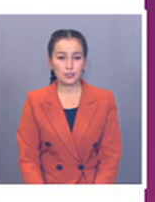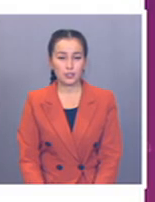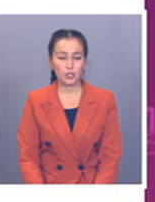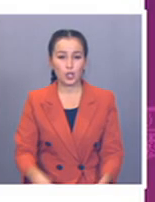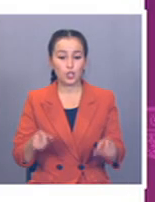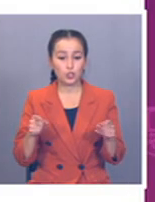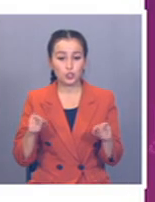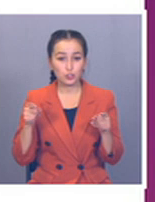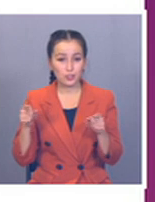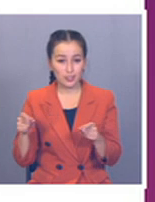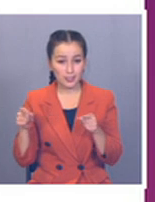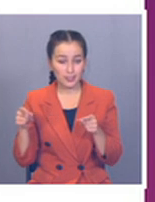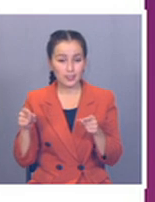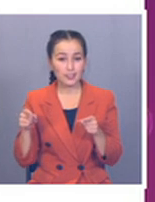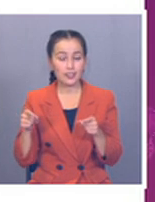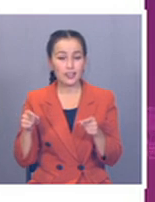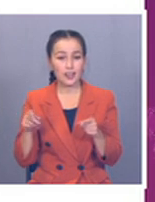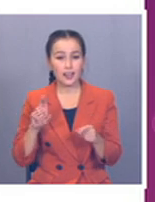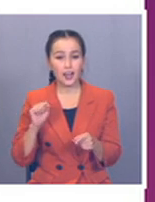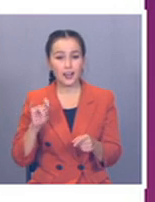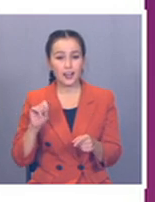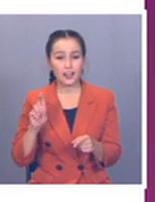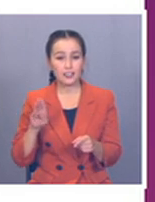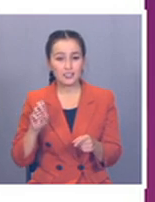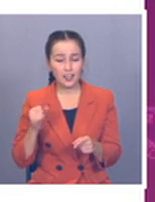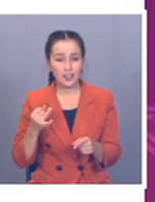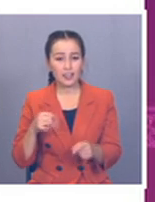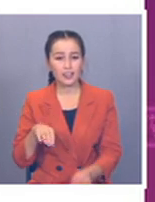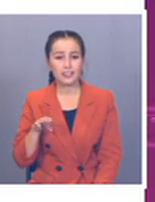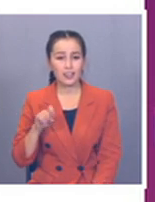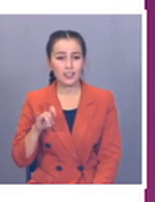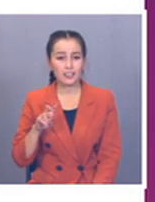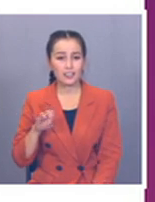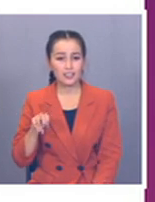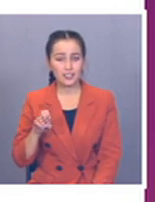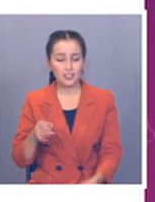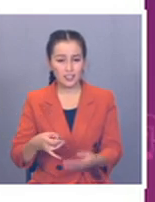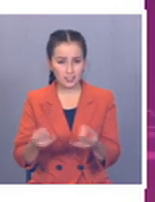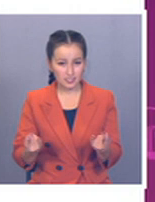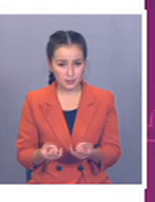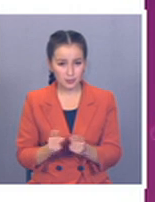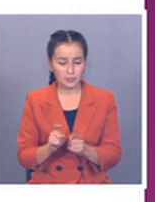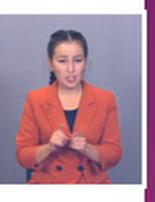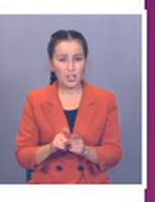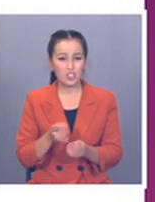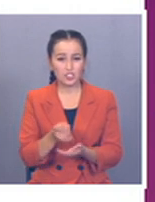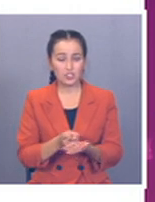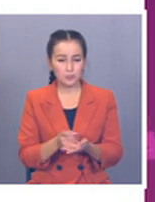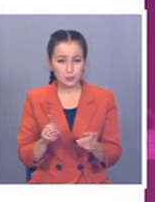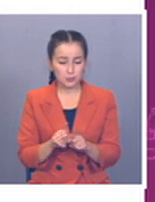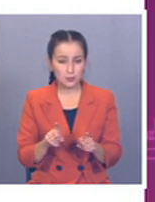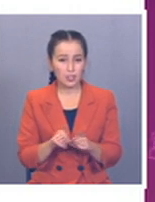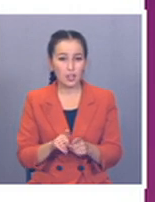үзінділерде қайрақтай, тәрелкедей, пышақтай, гауқартастай,